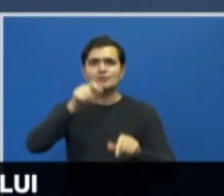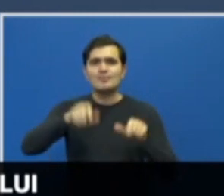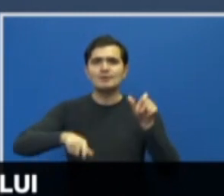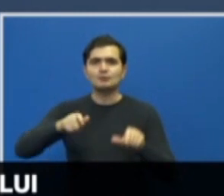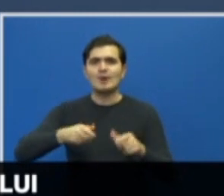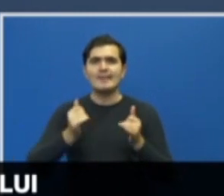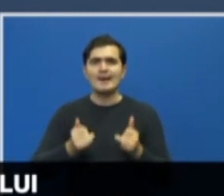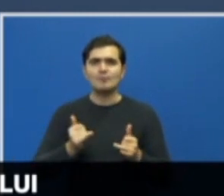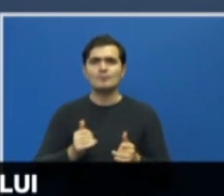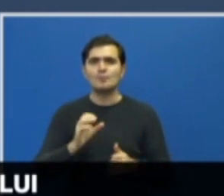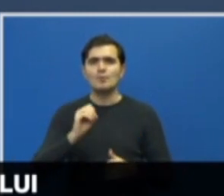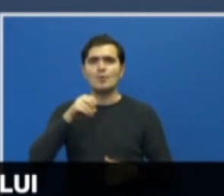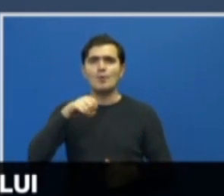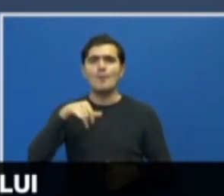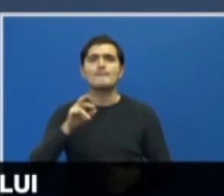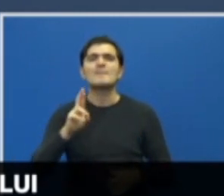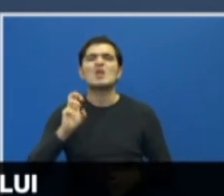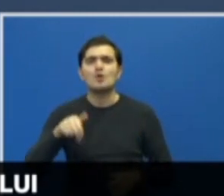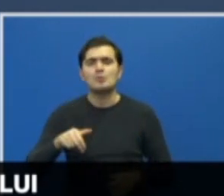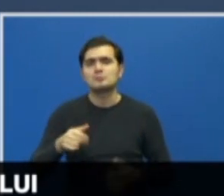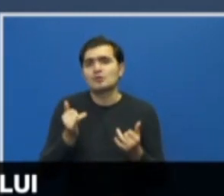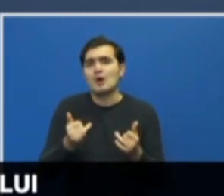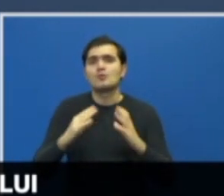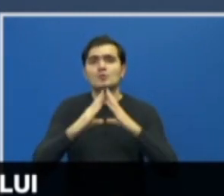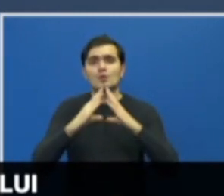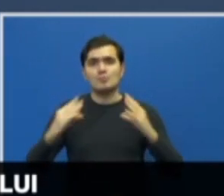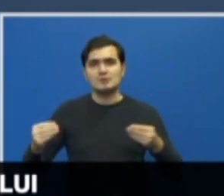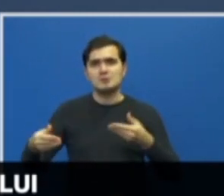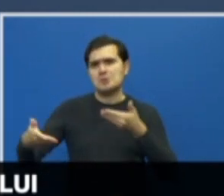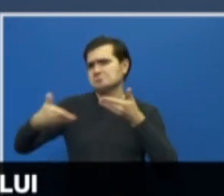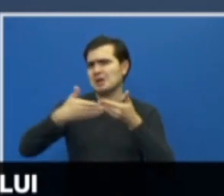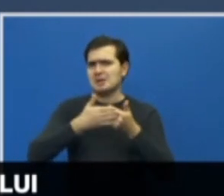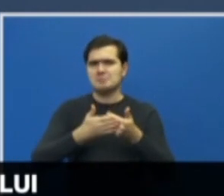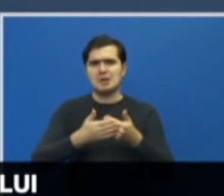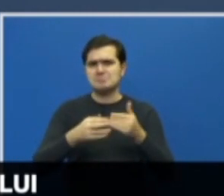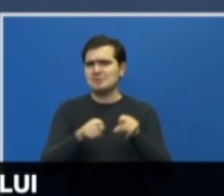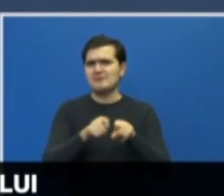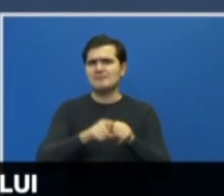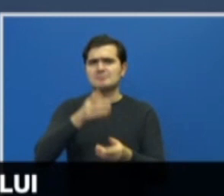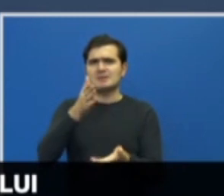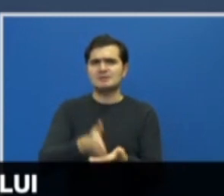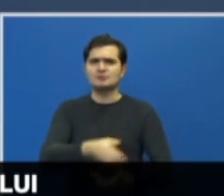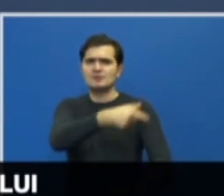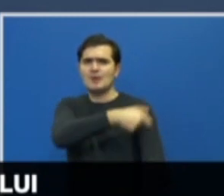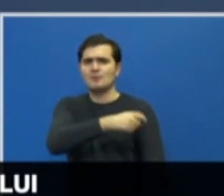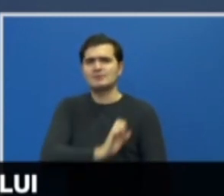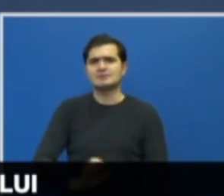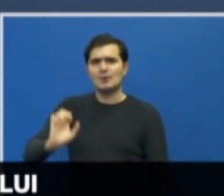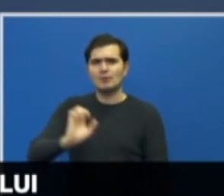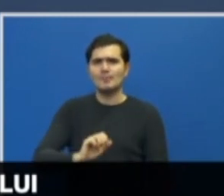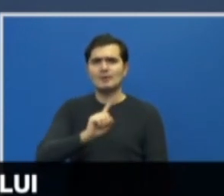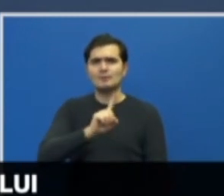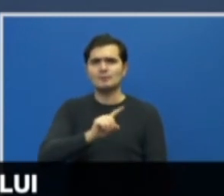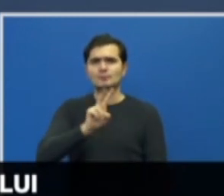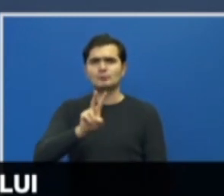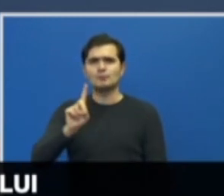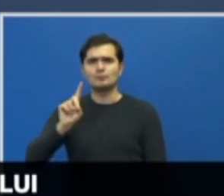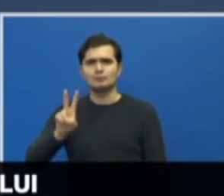Și în acest sens, România s-a aliniat deciziei Comisiei Europene 1212